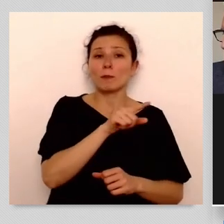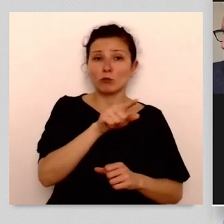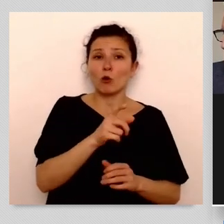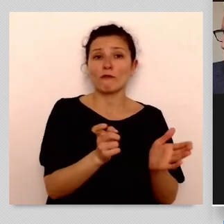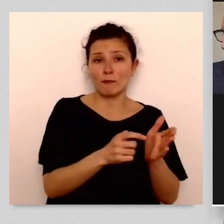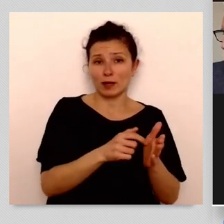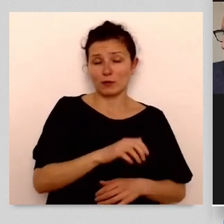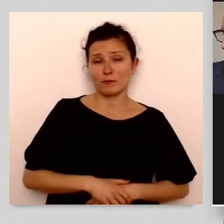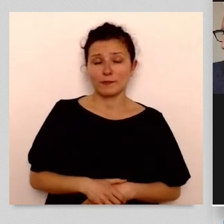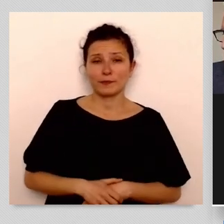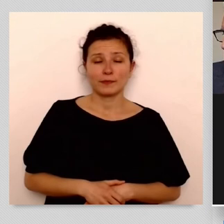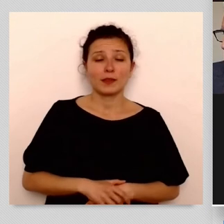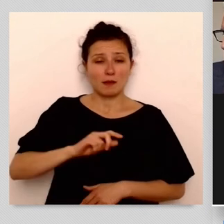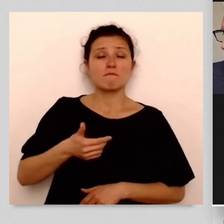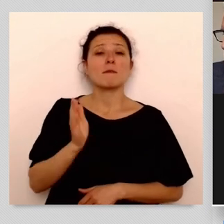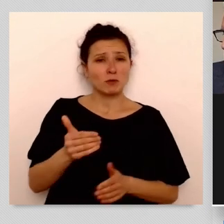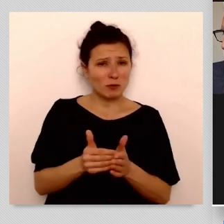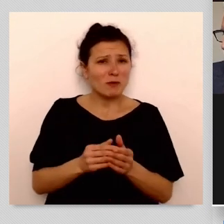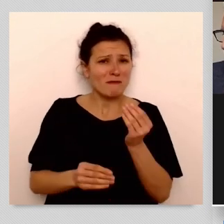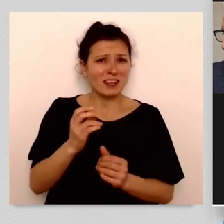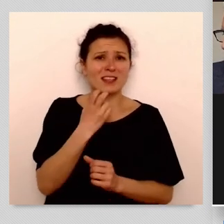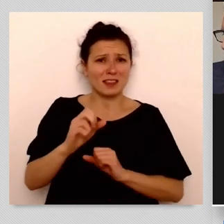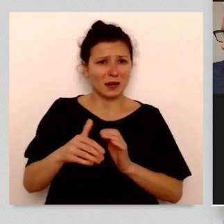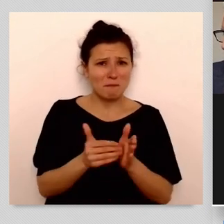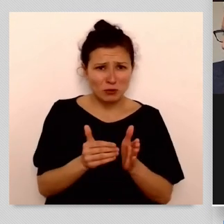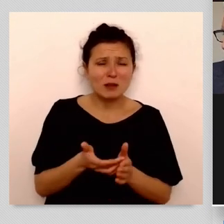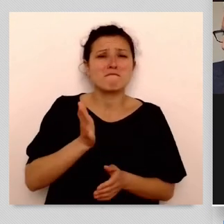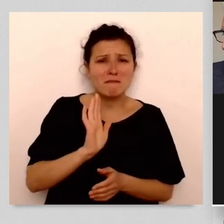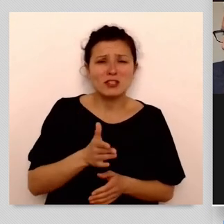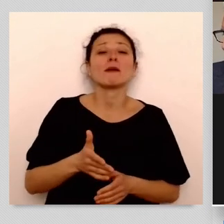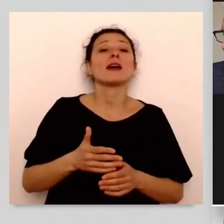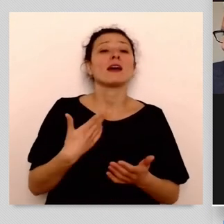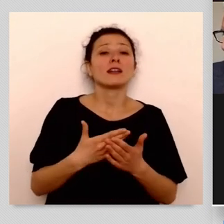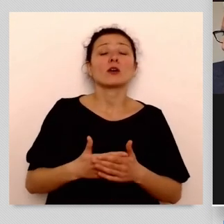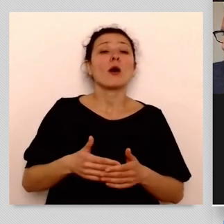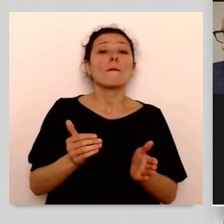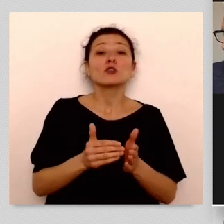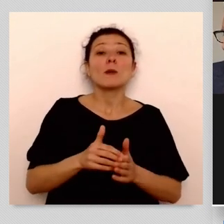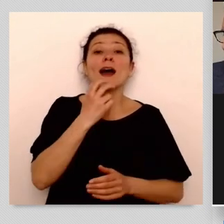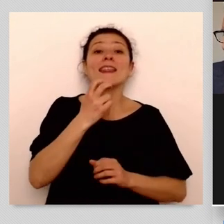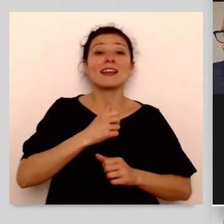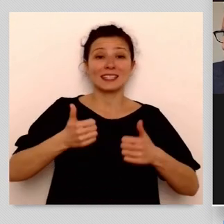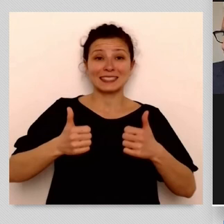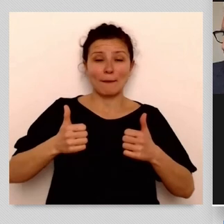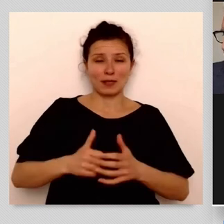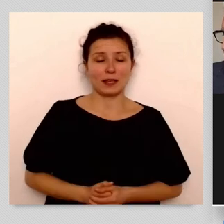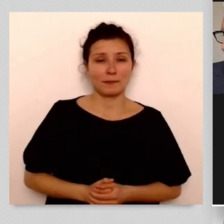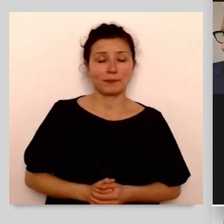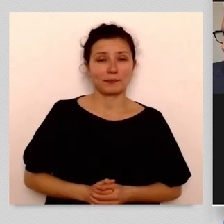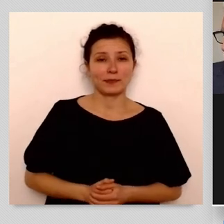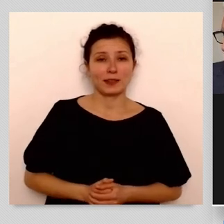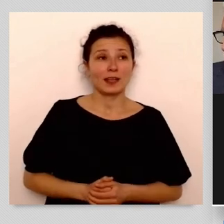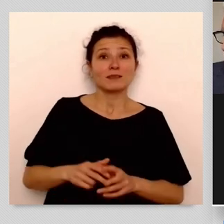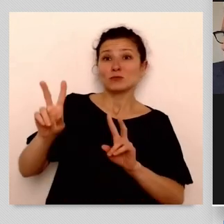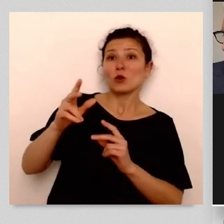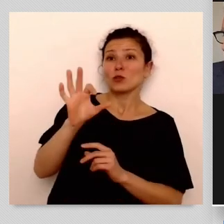wymagają. Czyli będziemy potrzebować więcej energii, będziemy zatem potrzebować energii stabilnej w podstawie. Tej energii stabilnej z OZE w